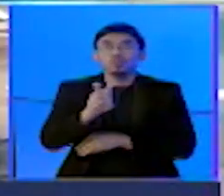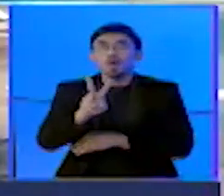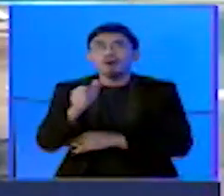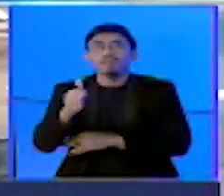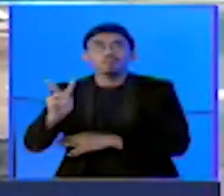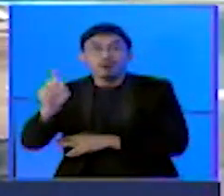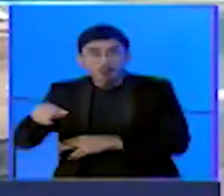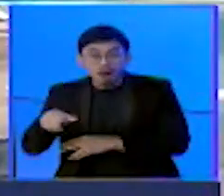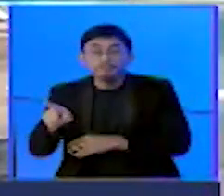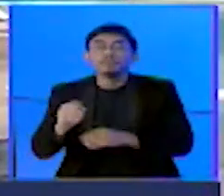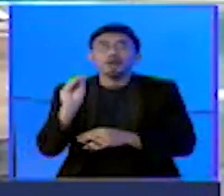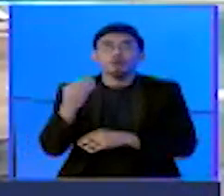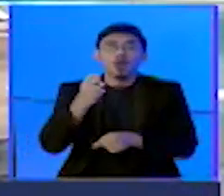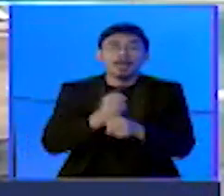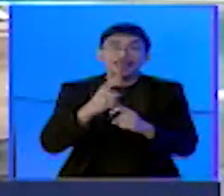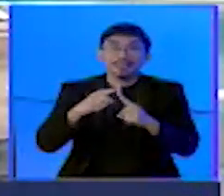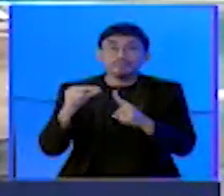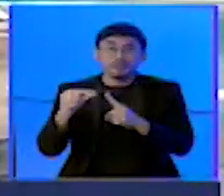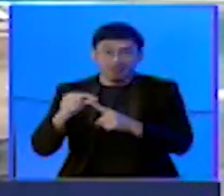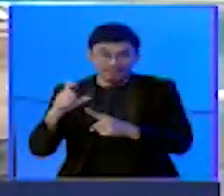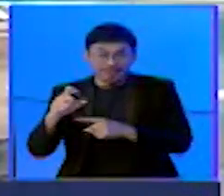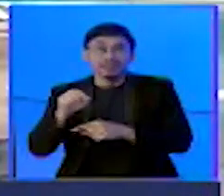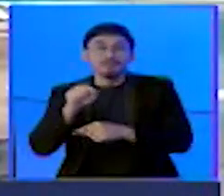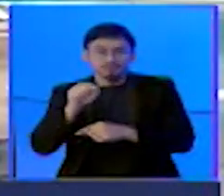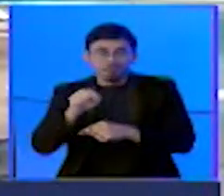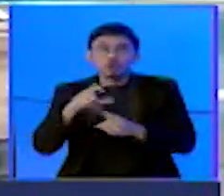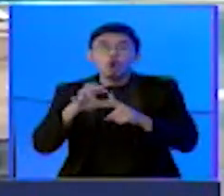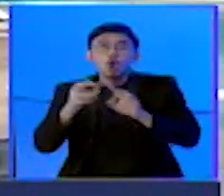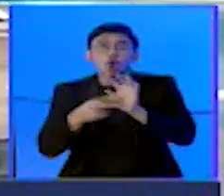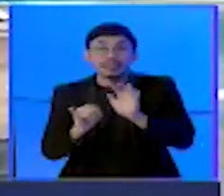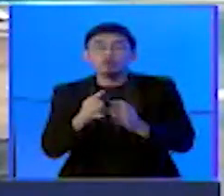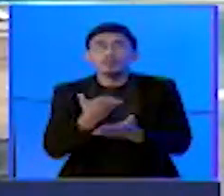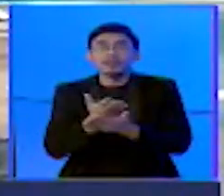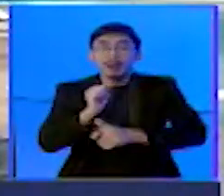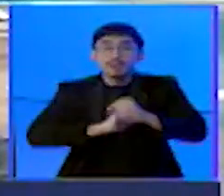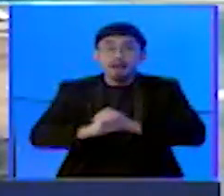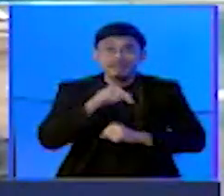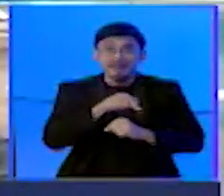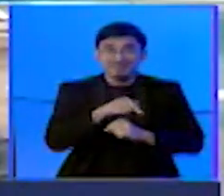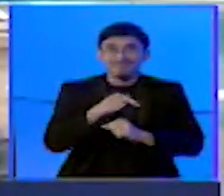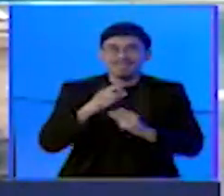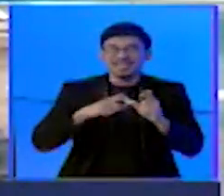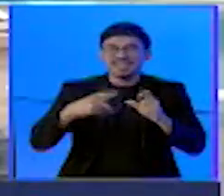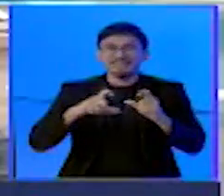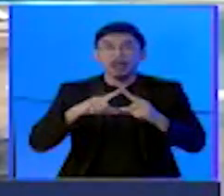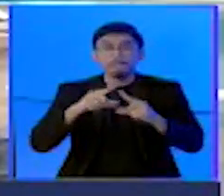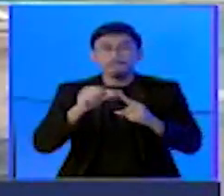1.262 orang. Ketua Gugus Tugas Penanganan COVID-19 Doni Monardo meminta kegiatan di Secapa TNI Ade dikurangi.